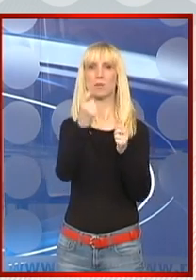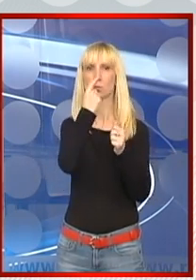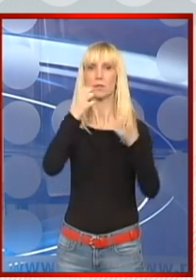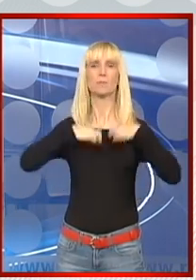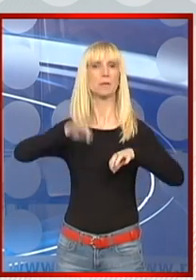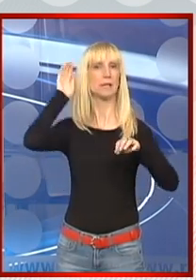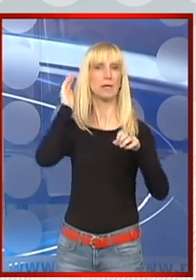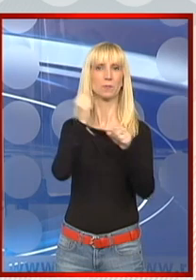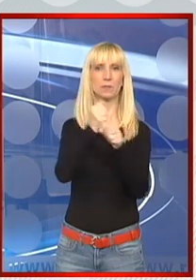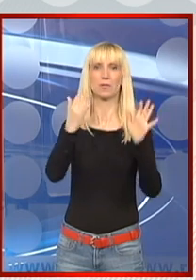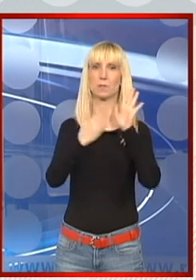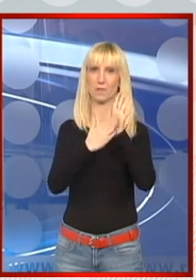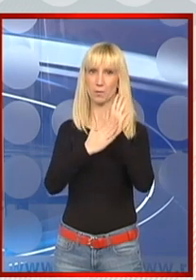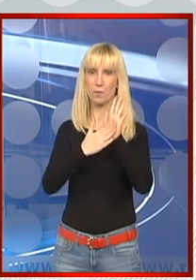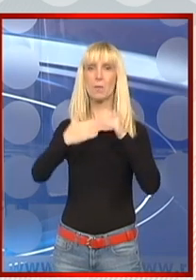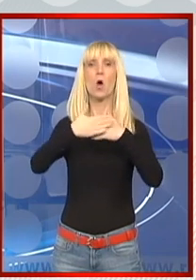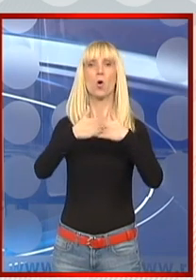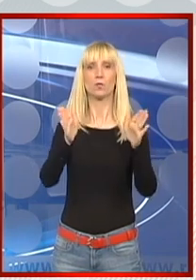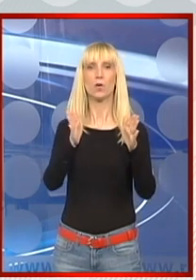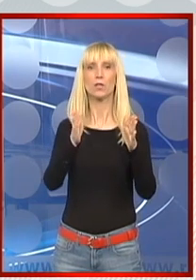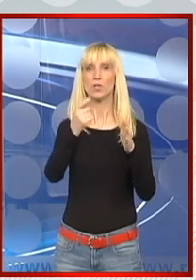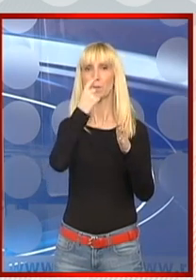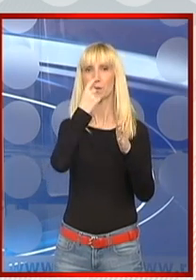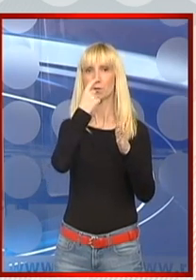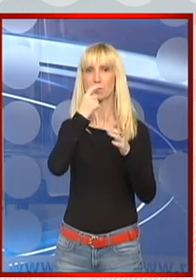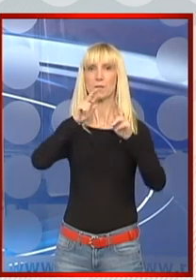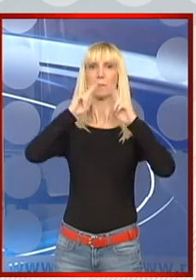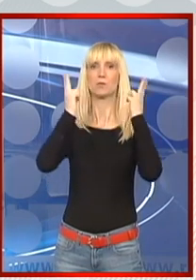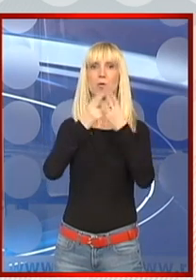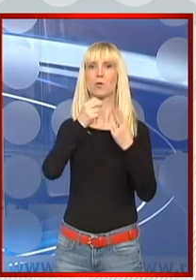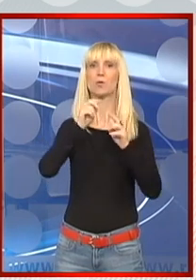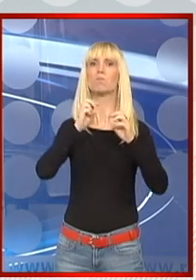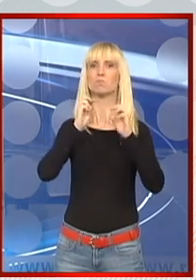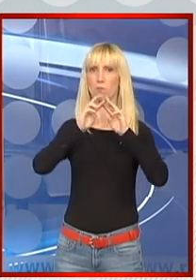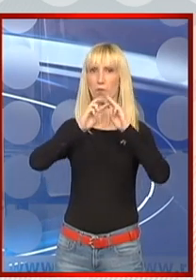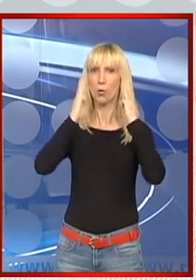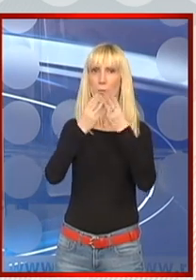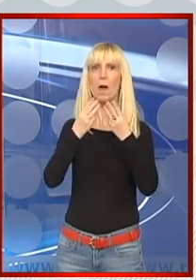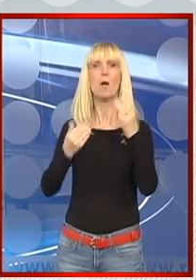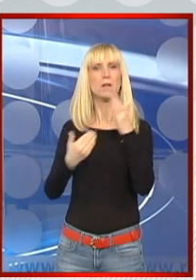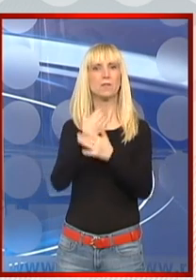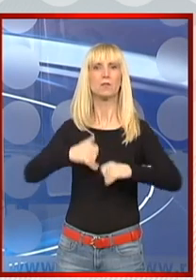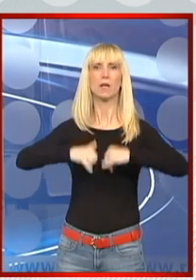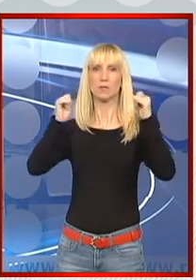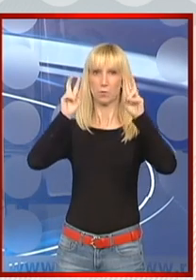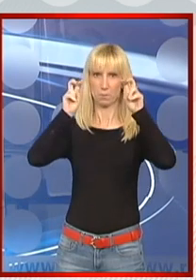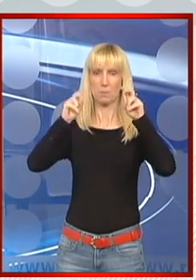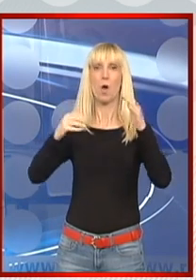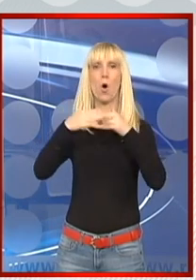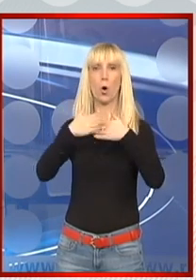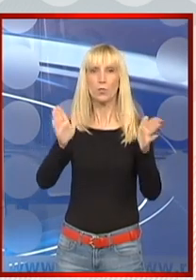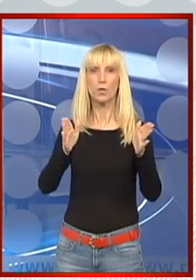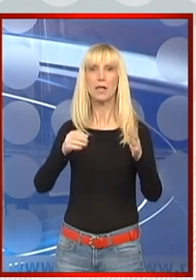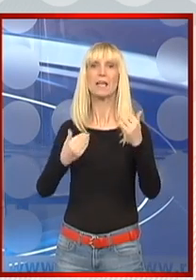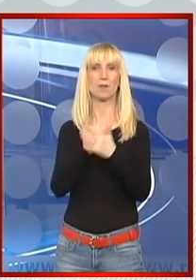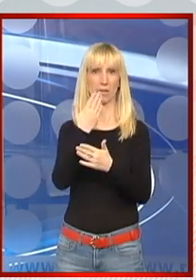premijerom Dimitrije Medvedovim otvoriti Moskovski međunarodni forum inovativnog razvoja otvorene inovacije.